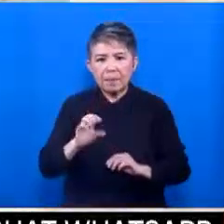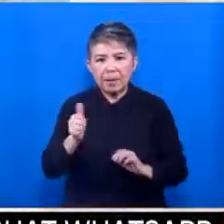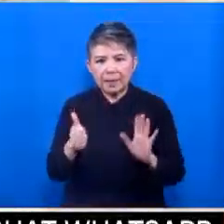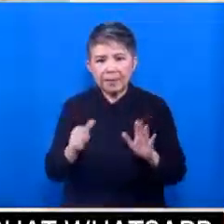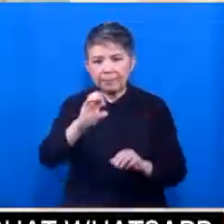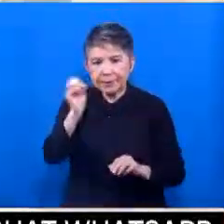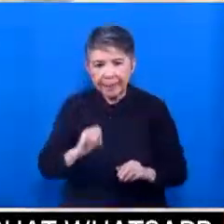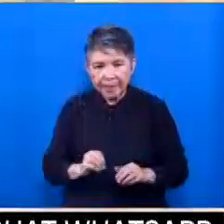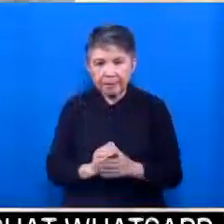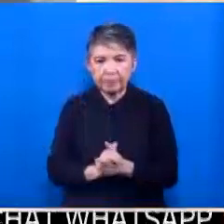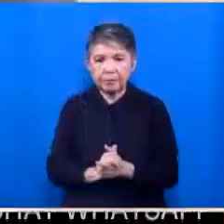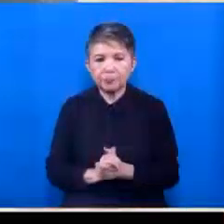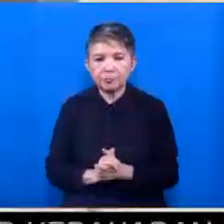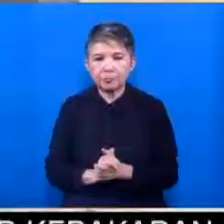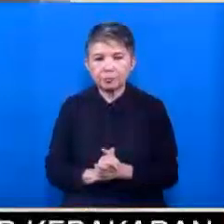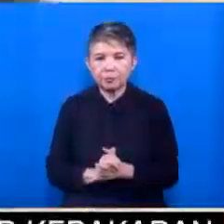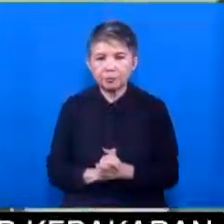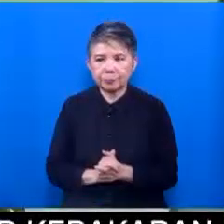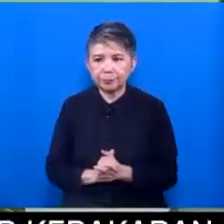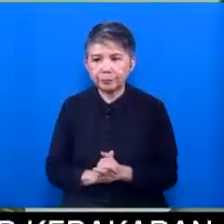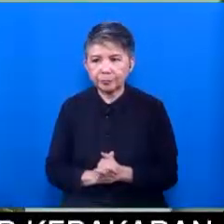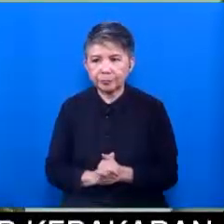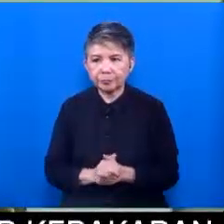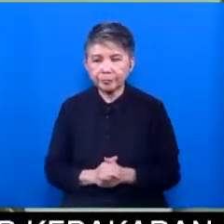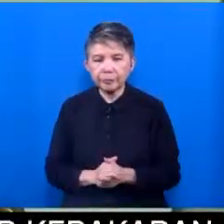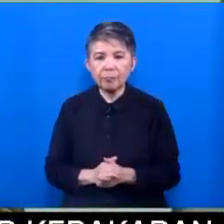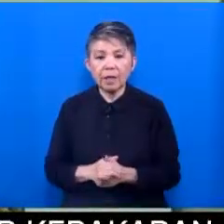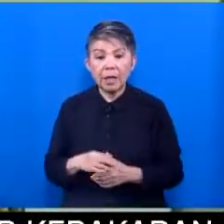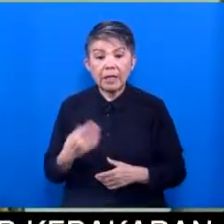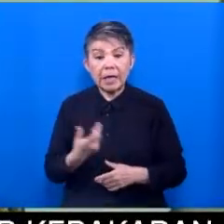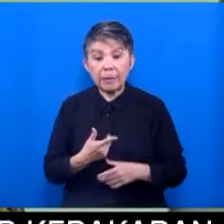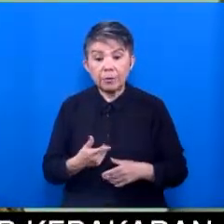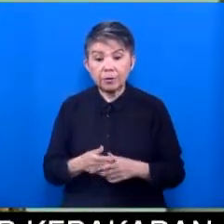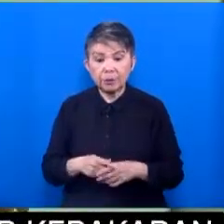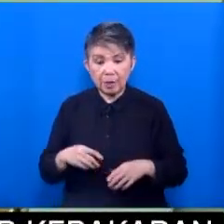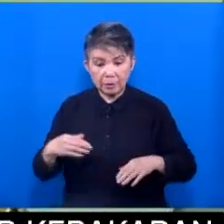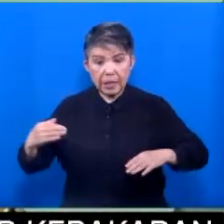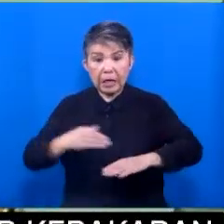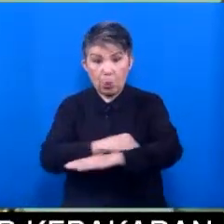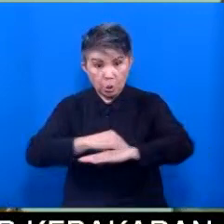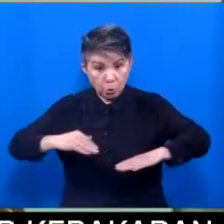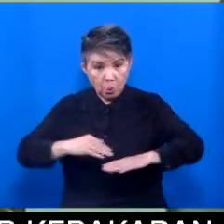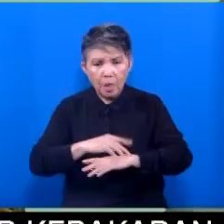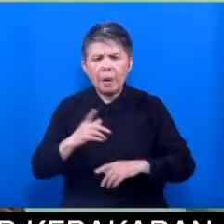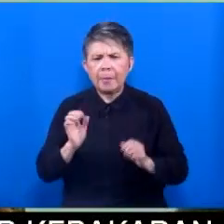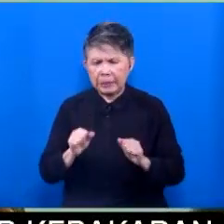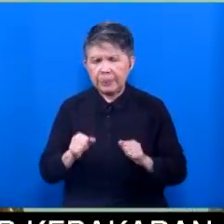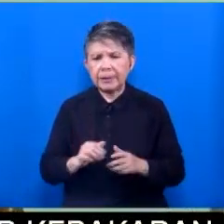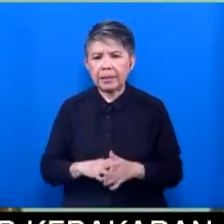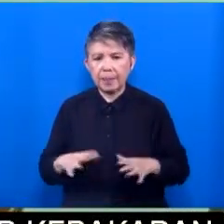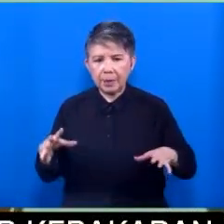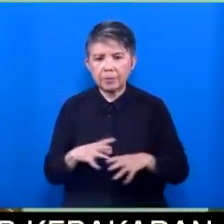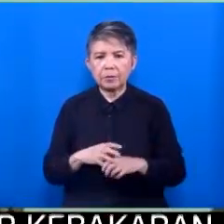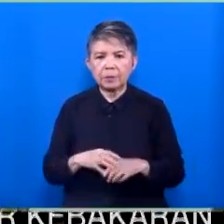0,56%. Sehingga kendaraan yang melalui ruas jalan tersebut masih bisa ditampung